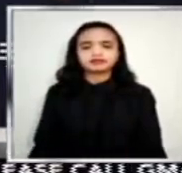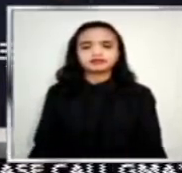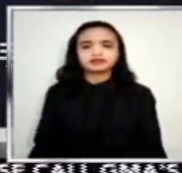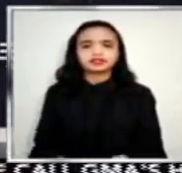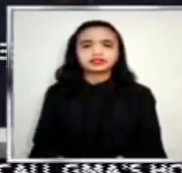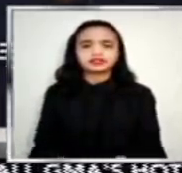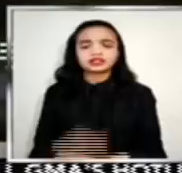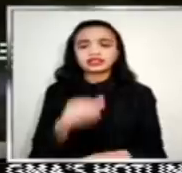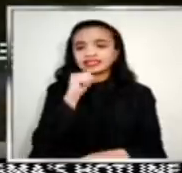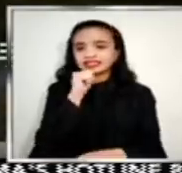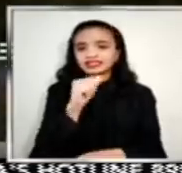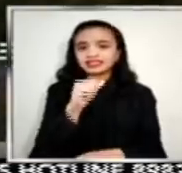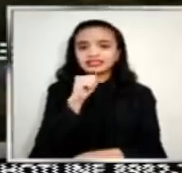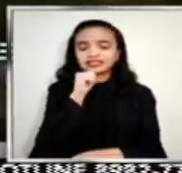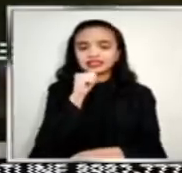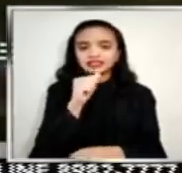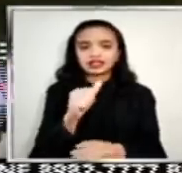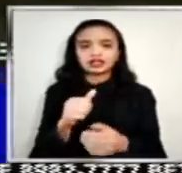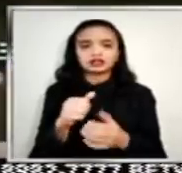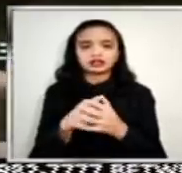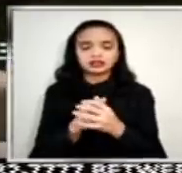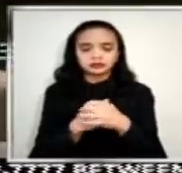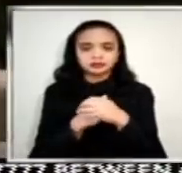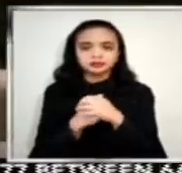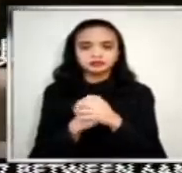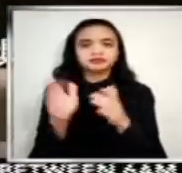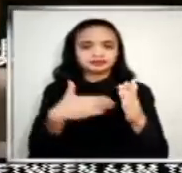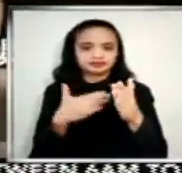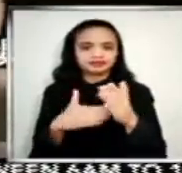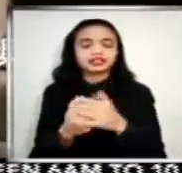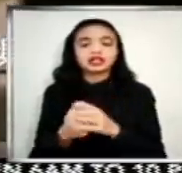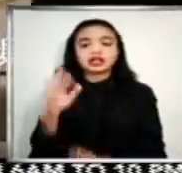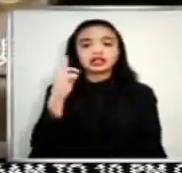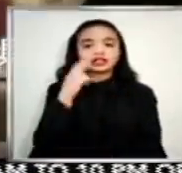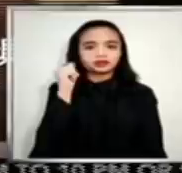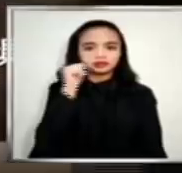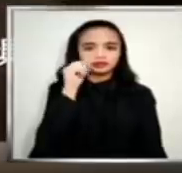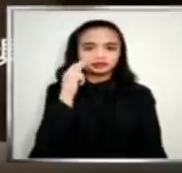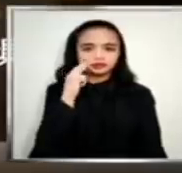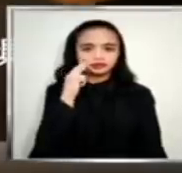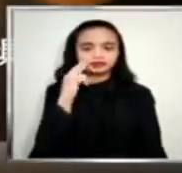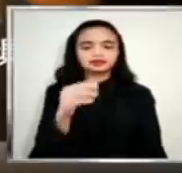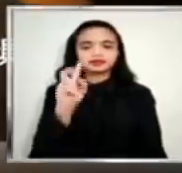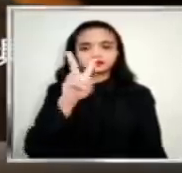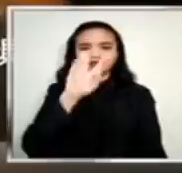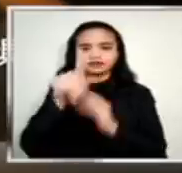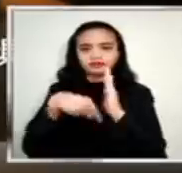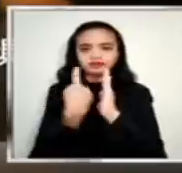Rida Reyes, Nakatutok, 24 Oras.